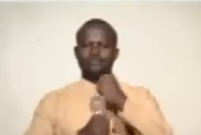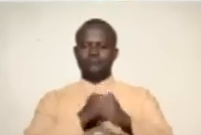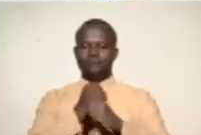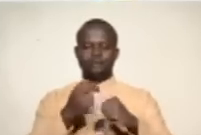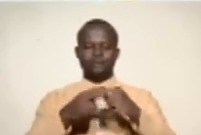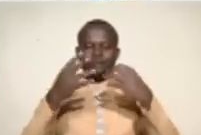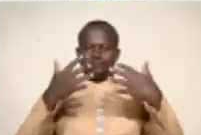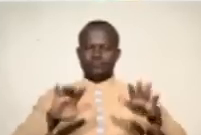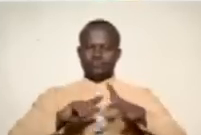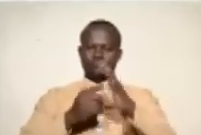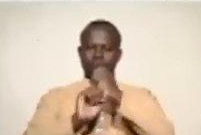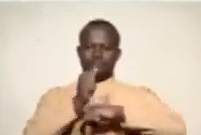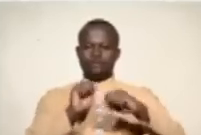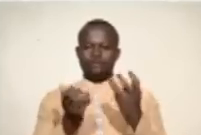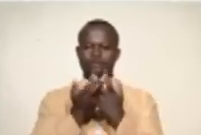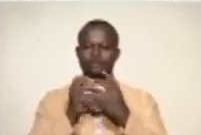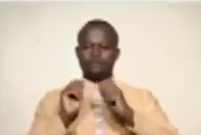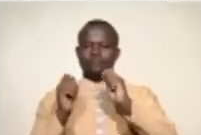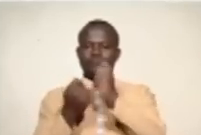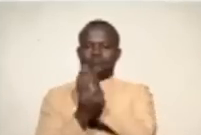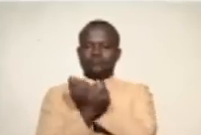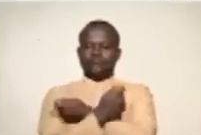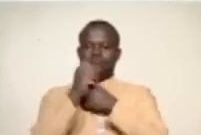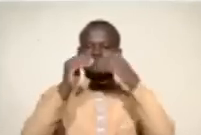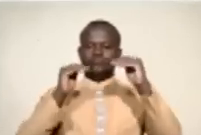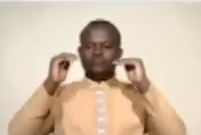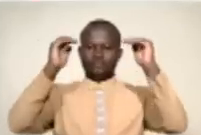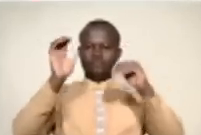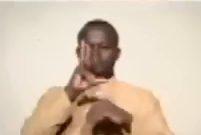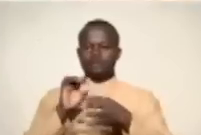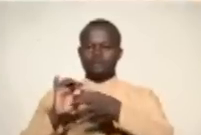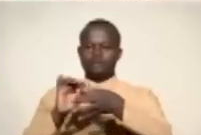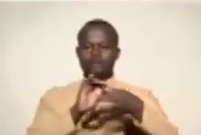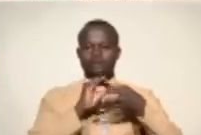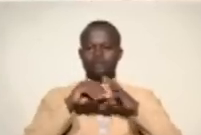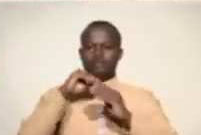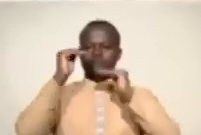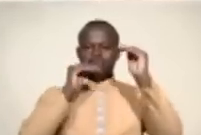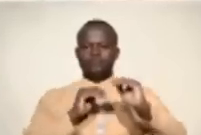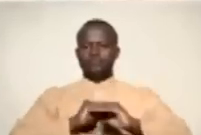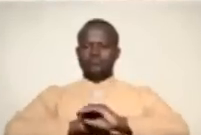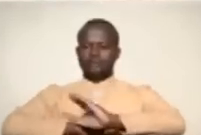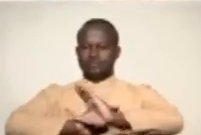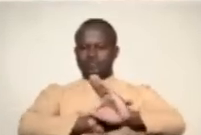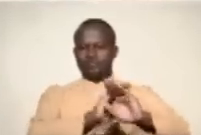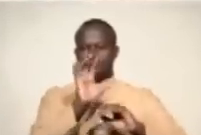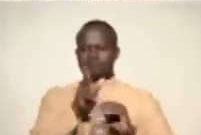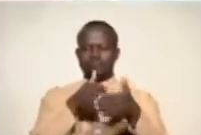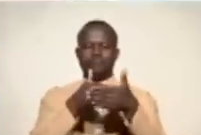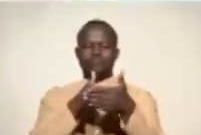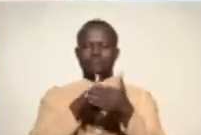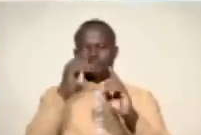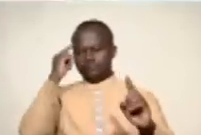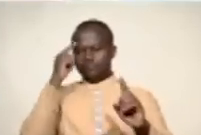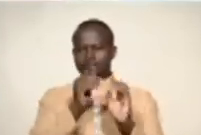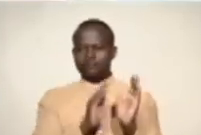irashize hatangijwe ibikorwa bijyanye no kuvugurura imikorere y'inzego nkuru z'umuryango wa Afurika yunze ubumwe ni mu rwego rwo guhangana n'imbogamizi zibangamiye Afurika hagamijwe